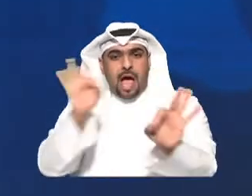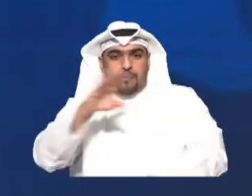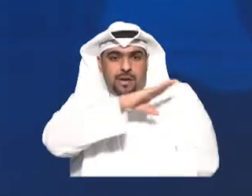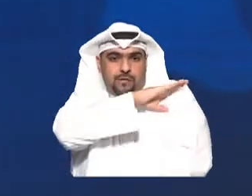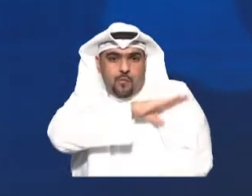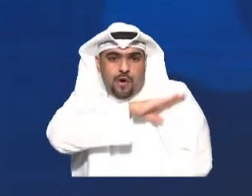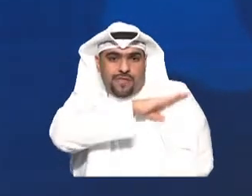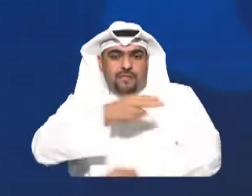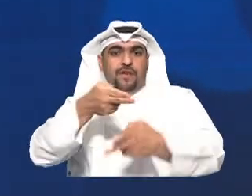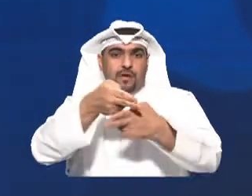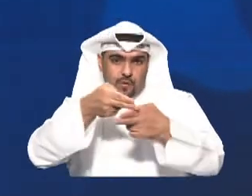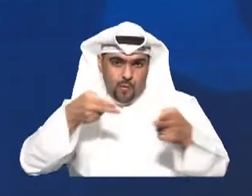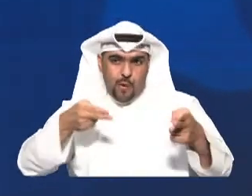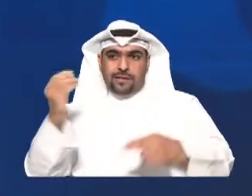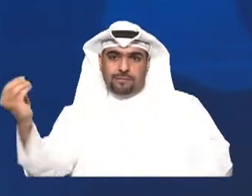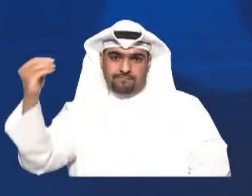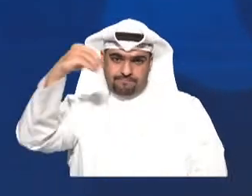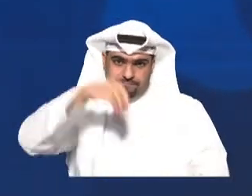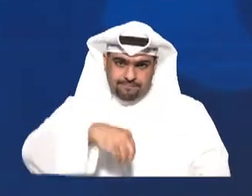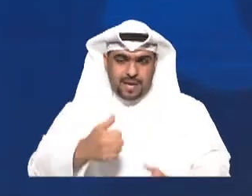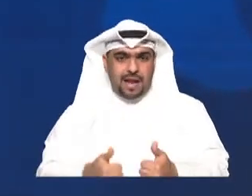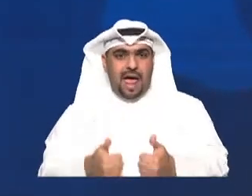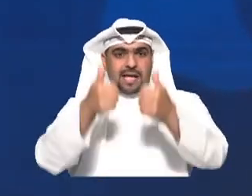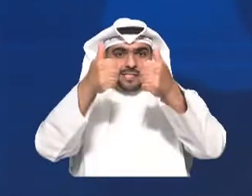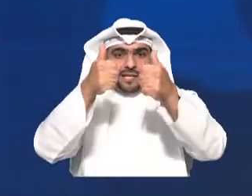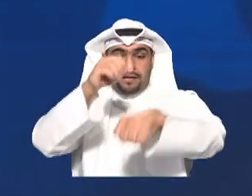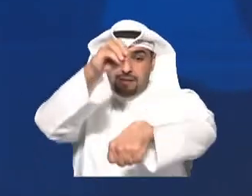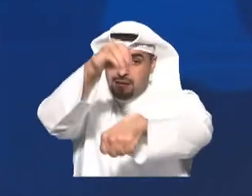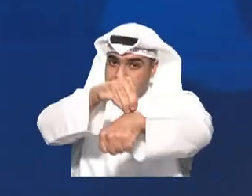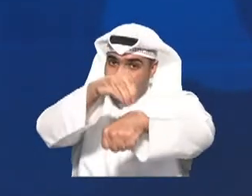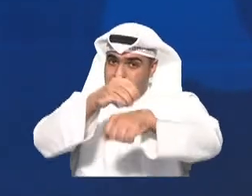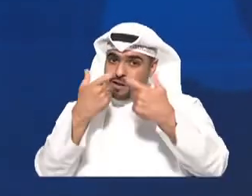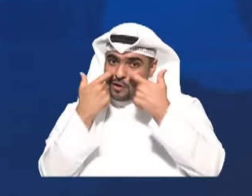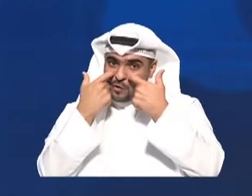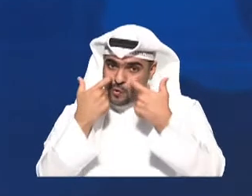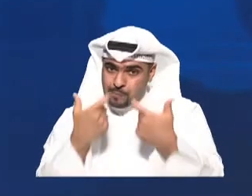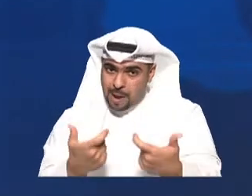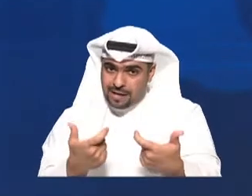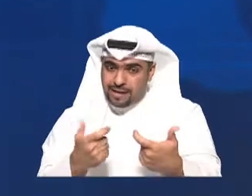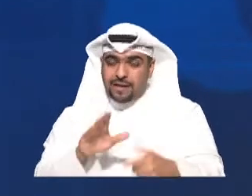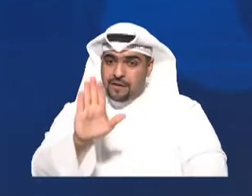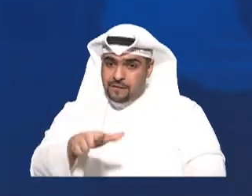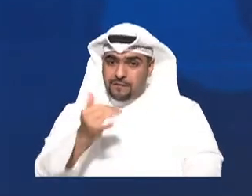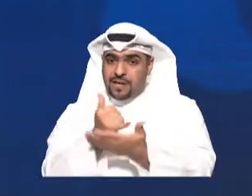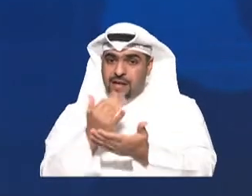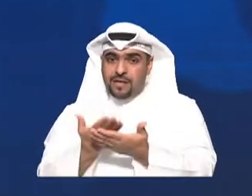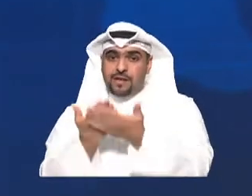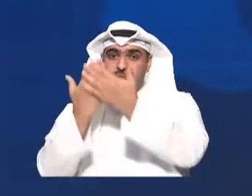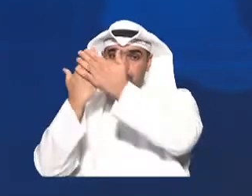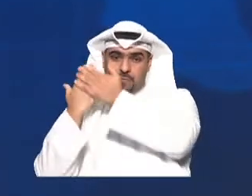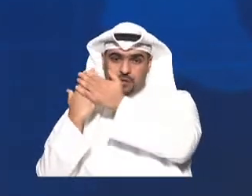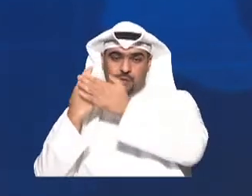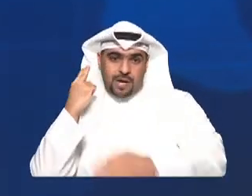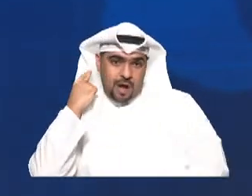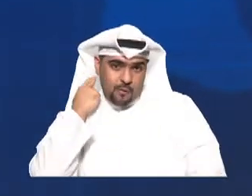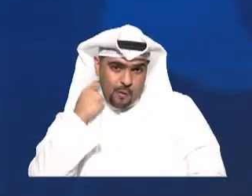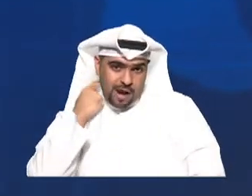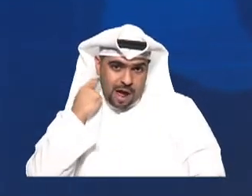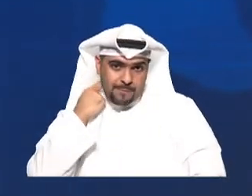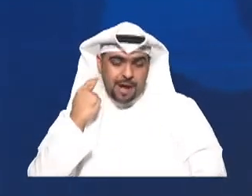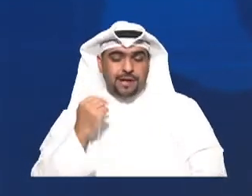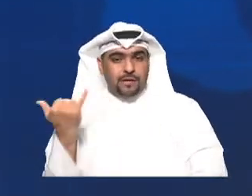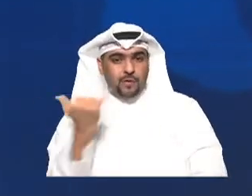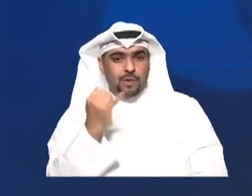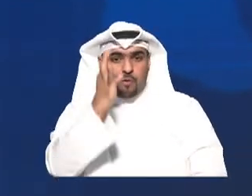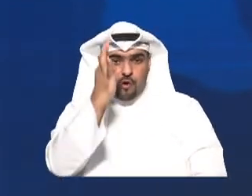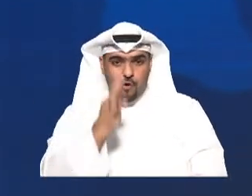تبعات المسؤولية التي يتحملونها والواجبات التي يجب الالتزام بها، وحثهم على السعي لتحقيق